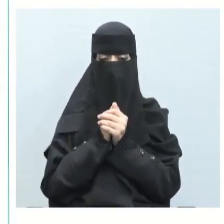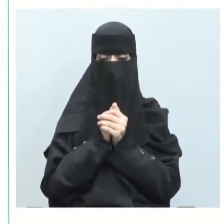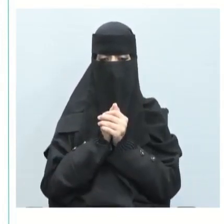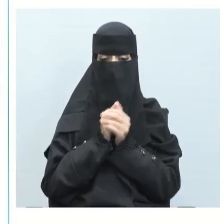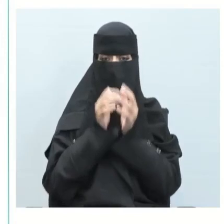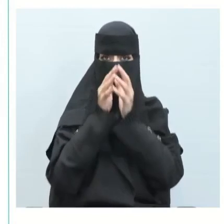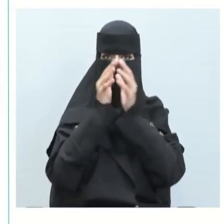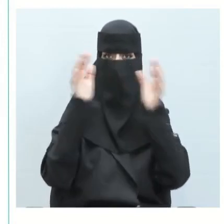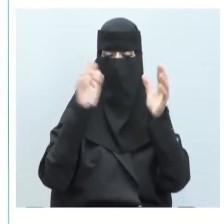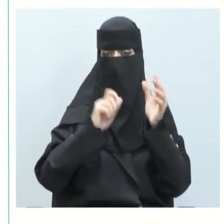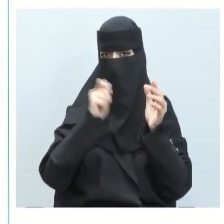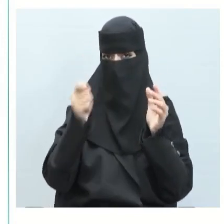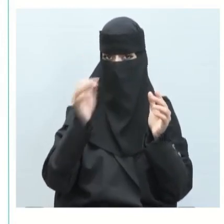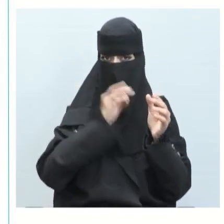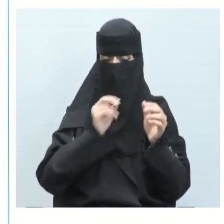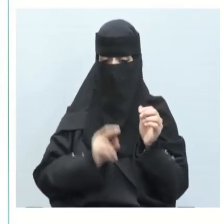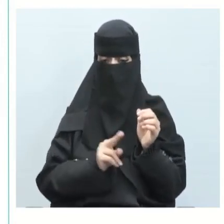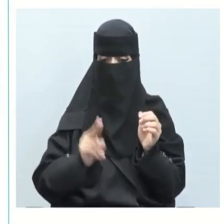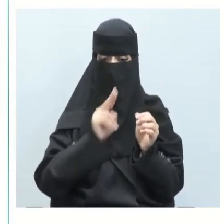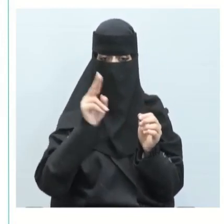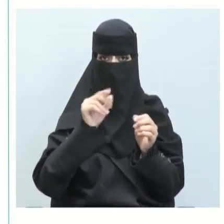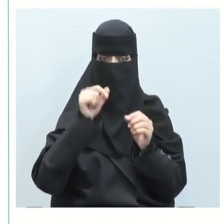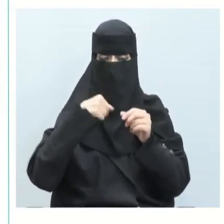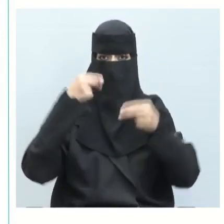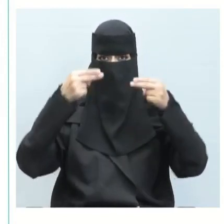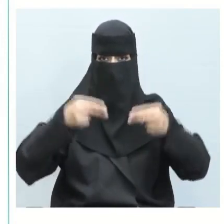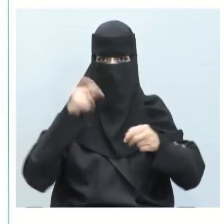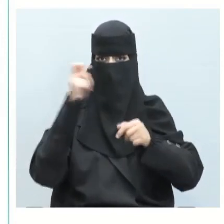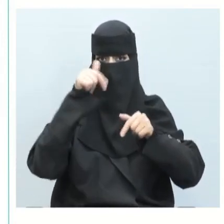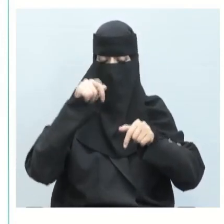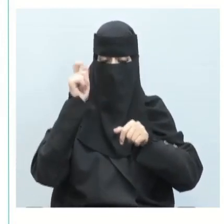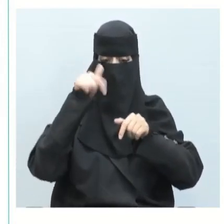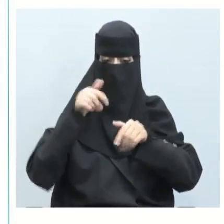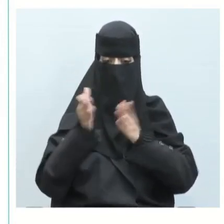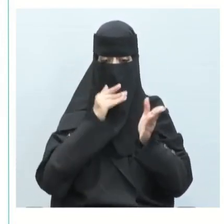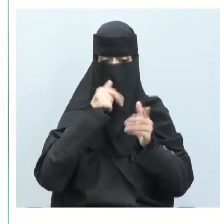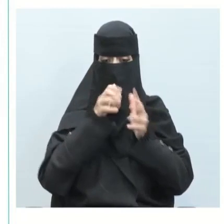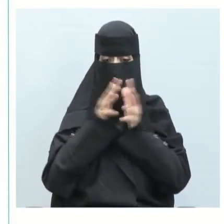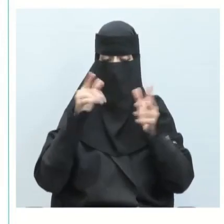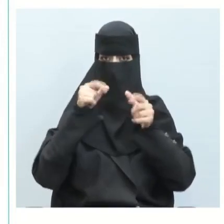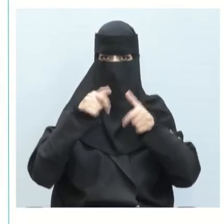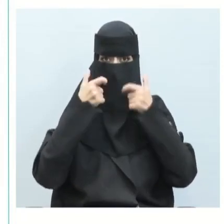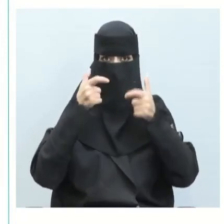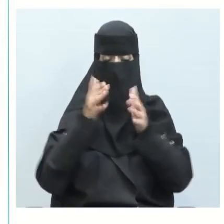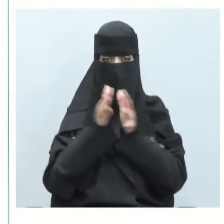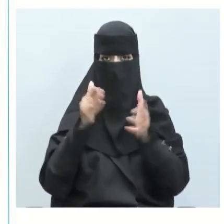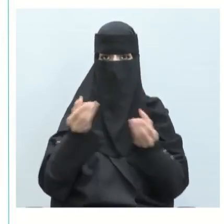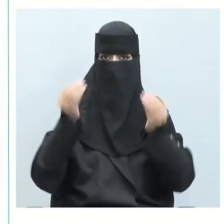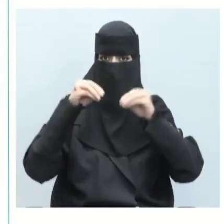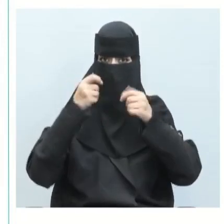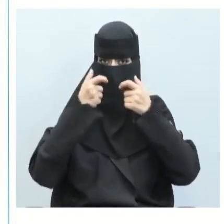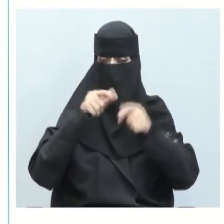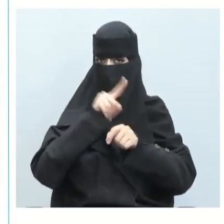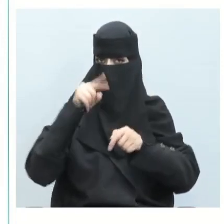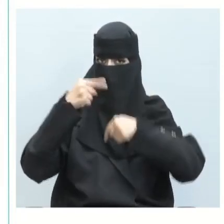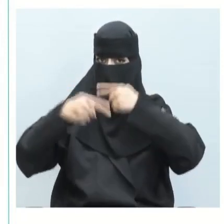تعظيم الايرادات يستخدم لتنميه الفعاليات بسرعه كبيره بمعنى نستغل هذه الفعاليه بدرجه اكبر وبالتالي التركيز قد